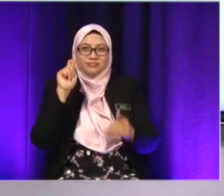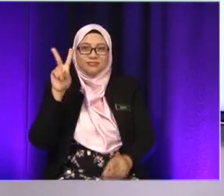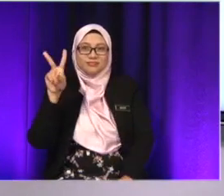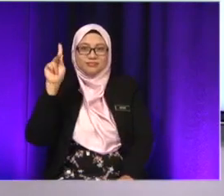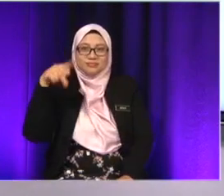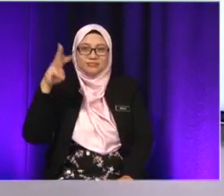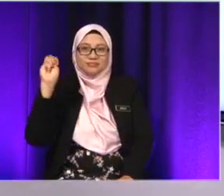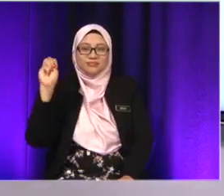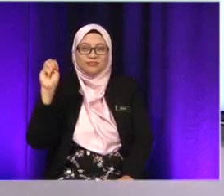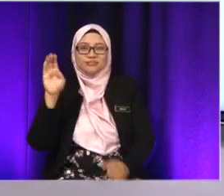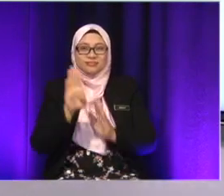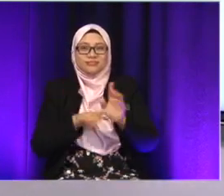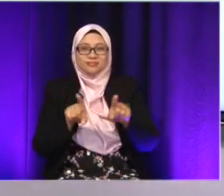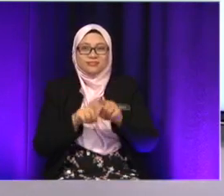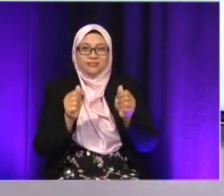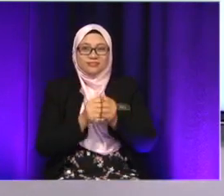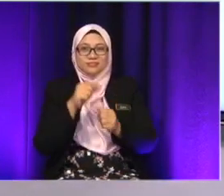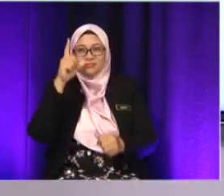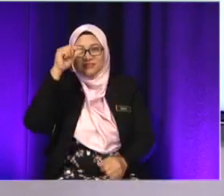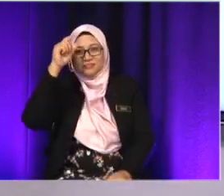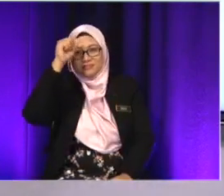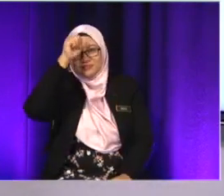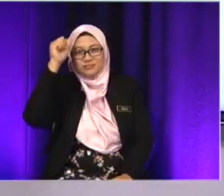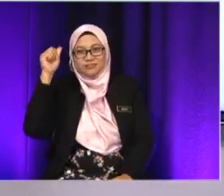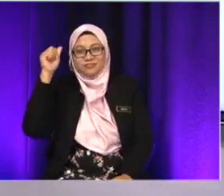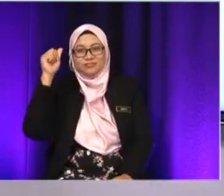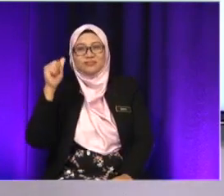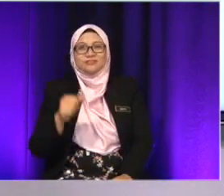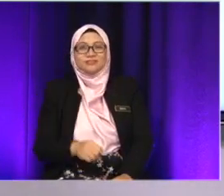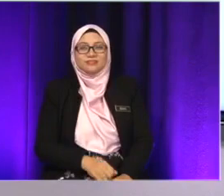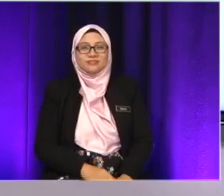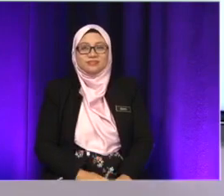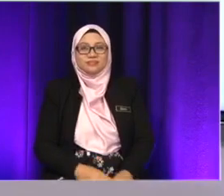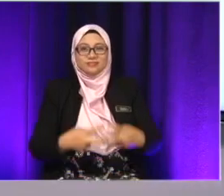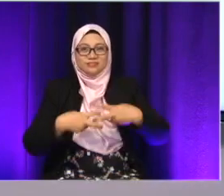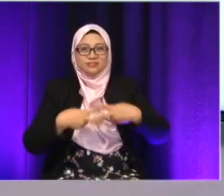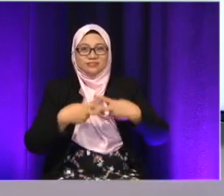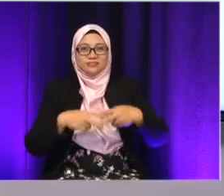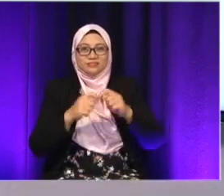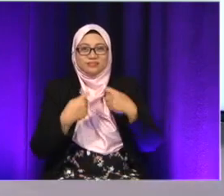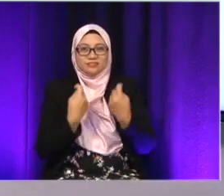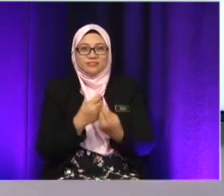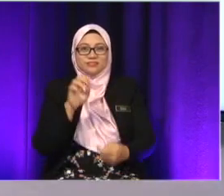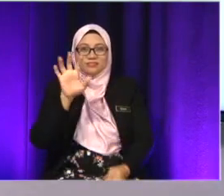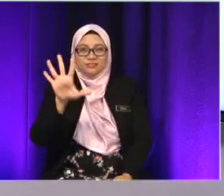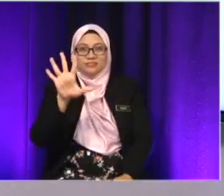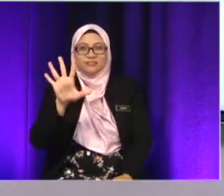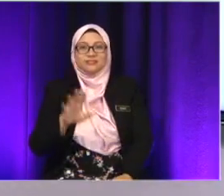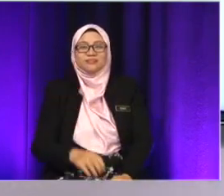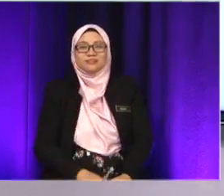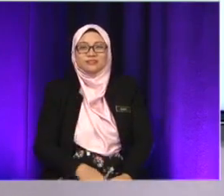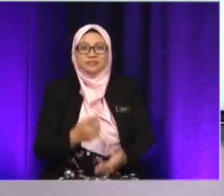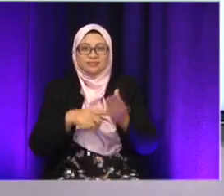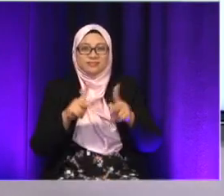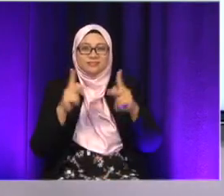Sufian Azman dalam slot menengah atas dalam mata pelajaran pengajian kejuruteraan Mechanical tingkatan 5. Apa khabar para penonton